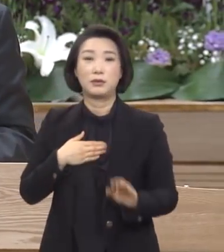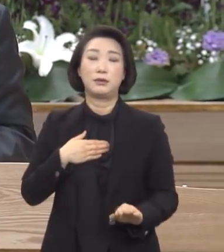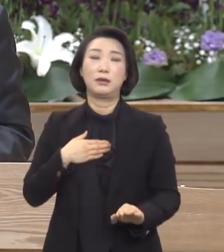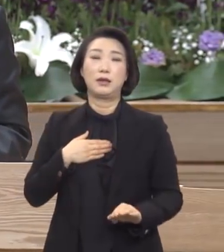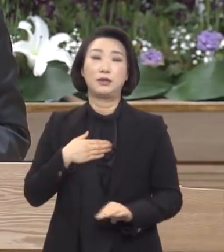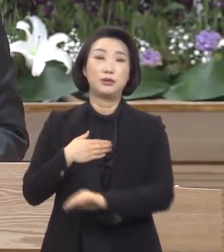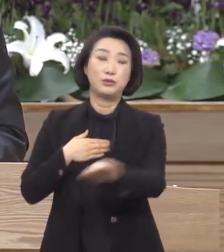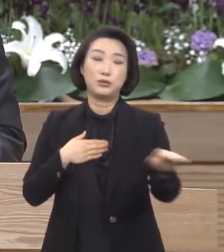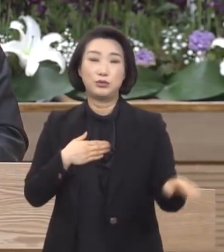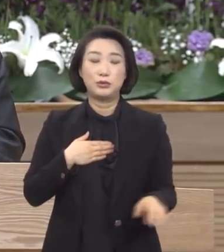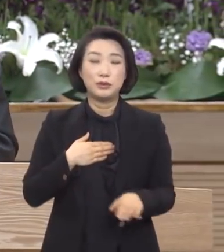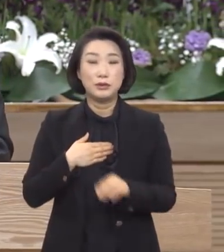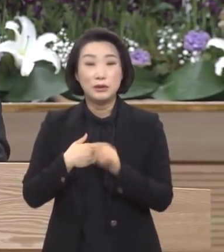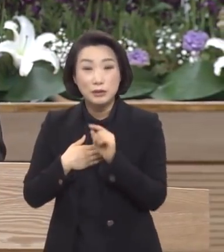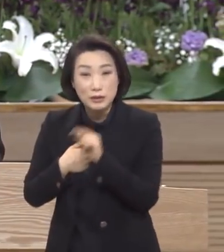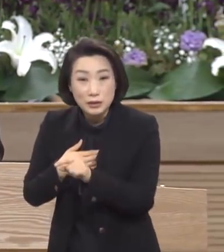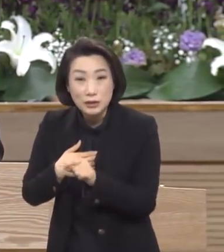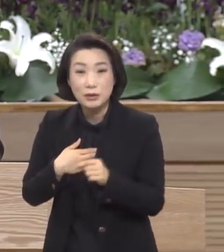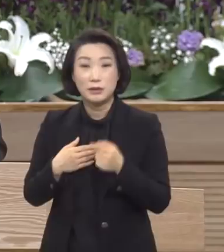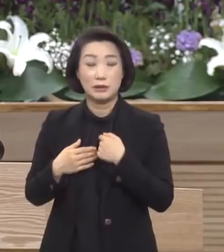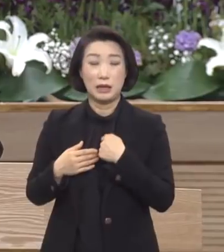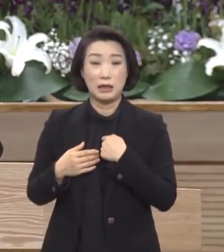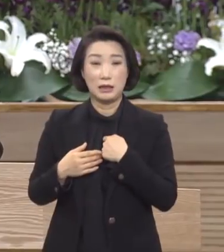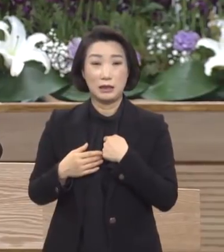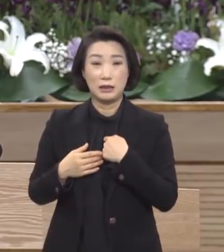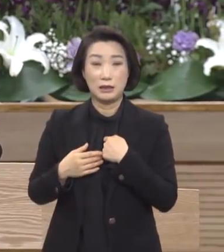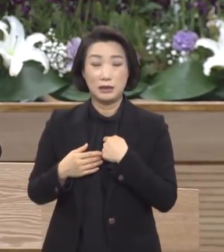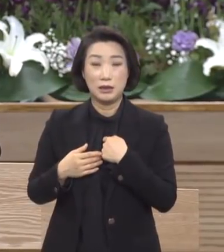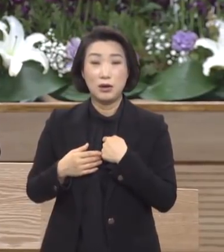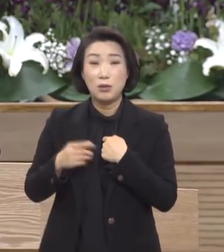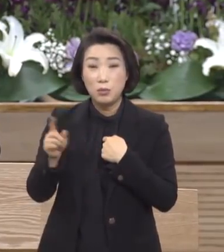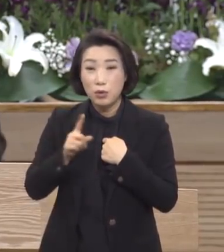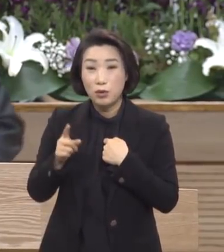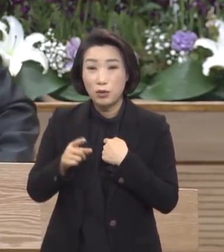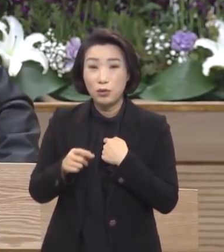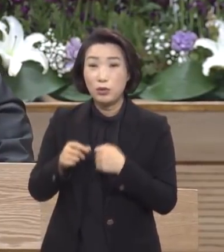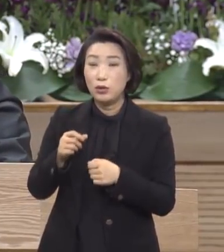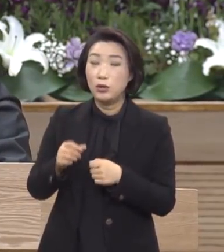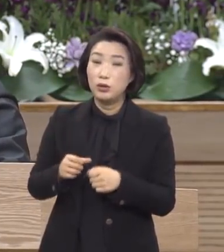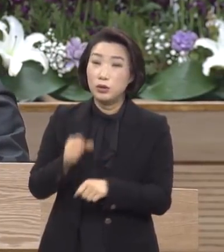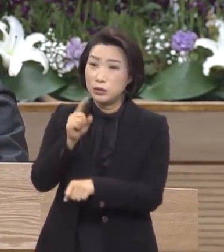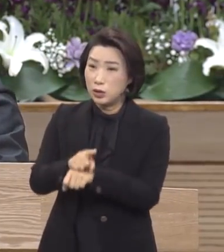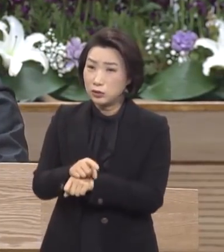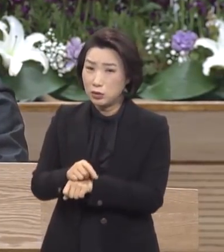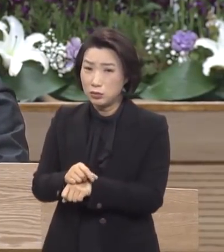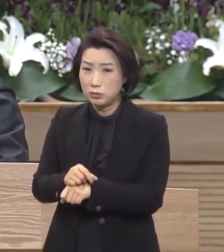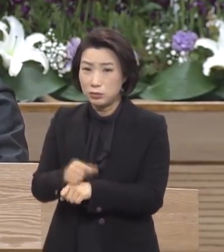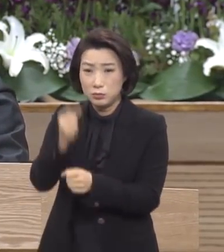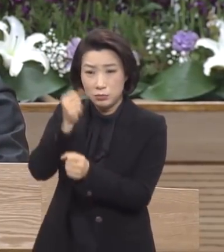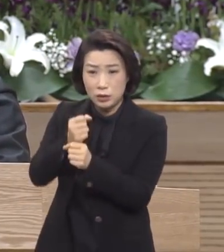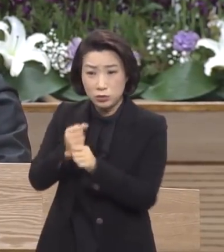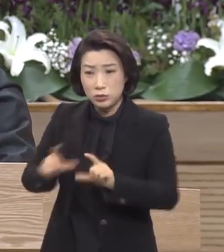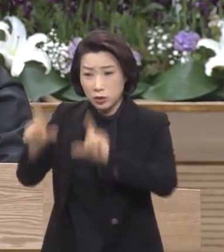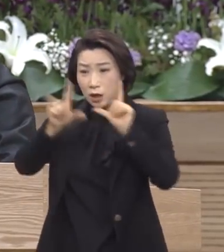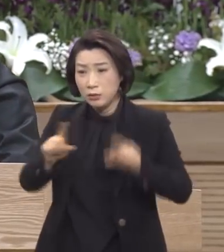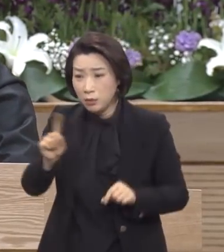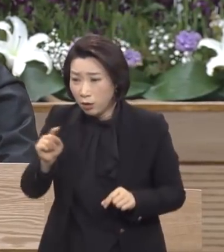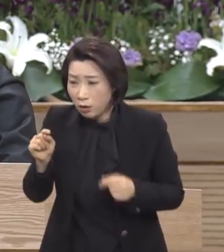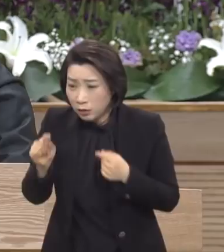왜 여기에 대해서 나의 어떤 특성을 가지고 내가 살고 있는가에